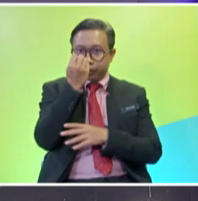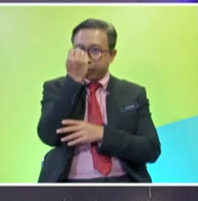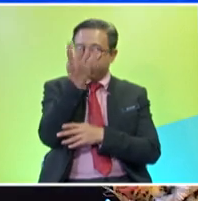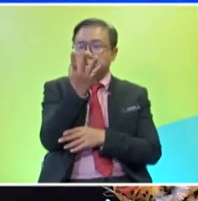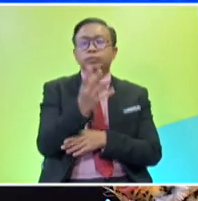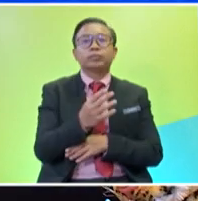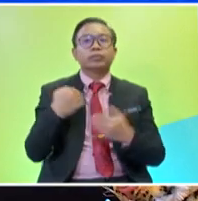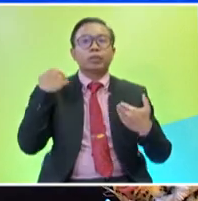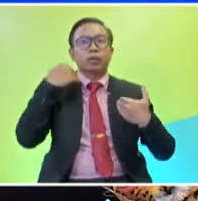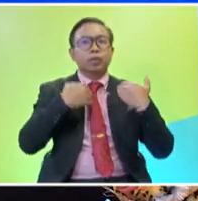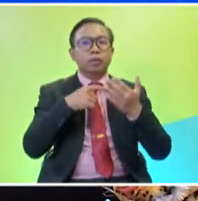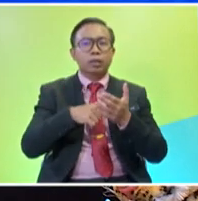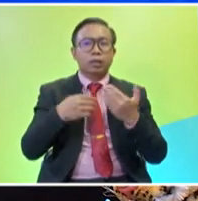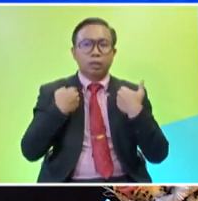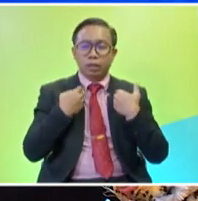juga